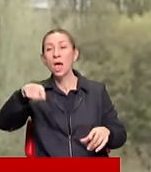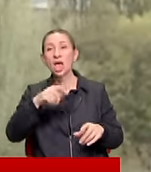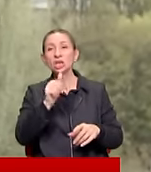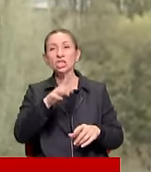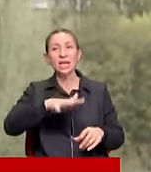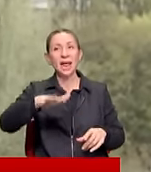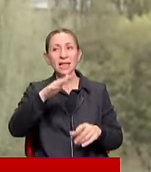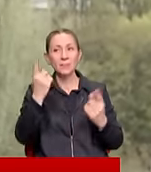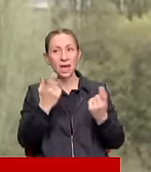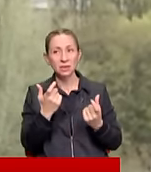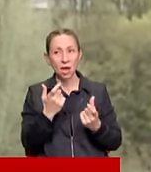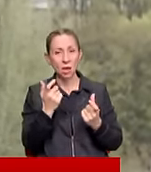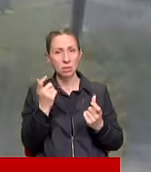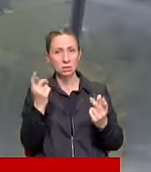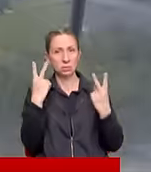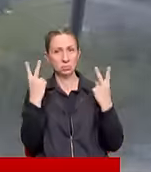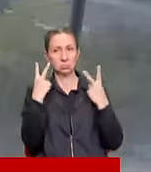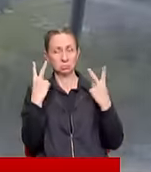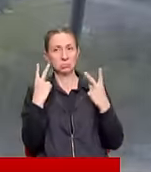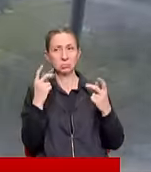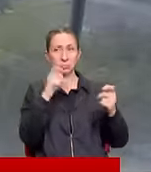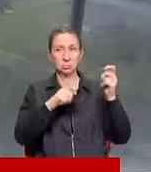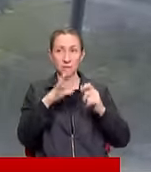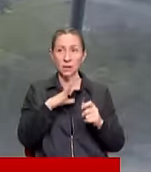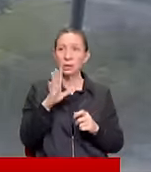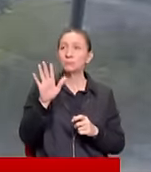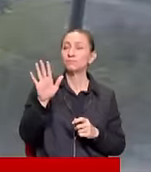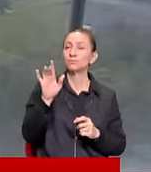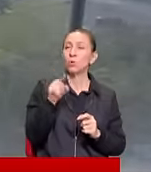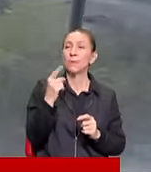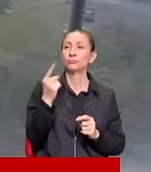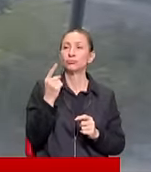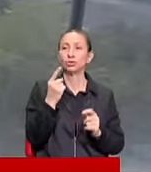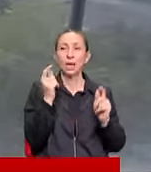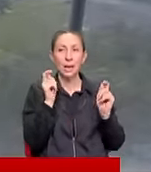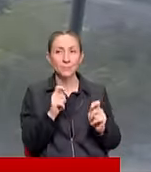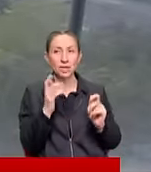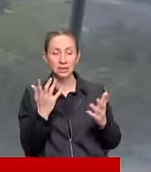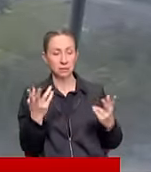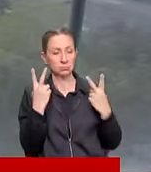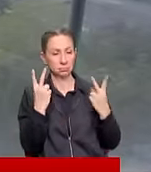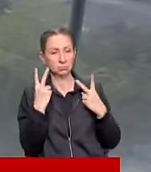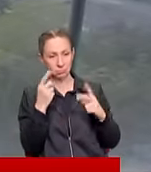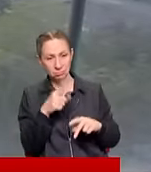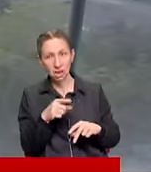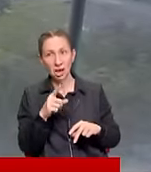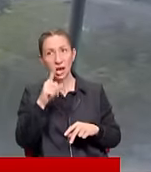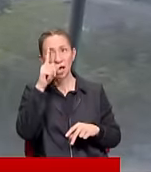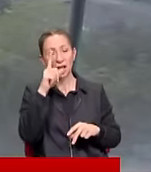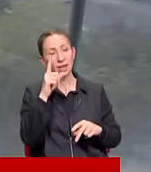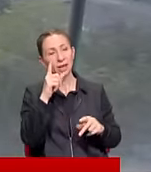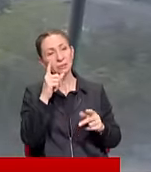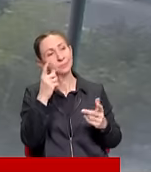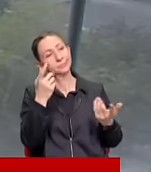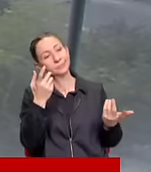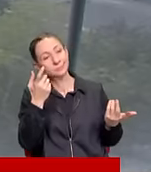ilçenin genelinde herhangi bir yerde? Yani şatafat ya var mı sizin orada? Bir kere böyle bir şey yaptılarsa şatafat, Allah ıslah